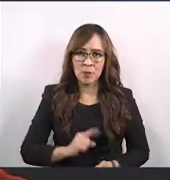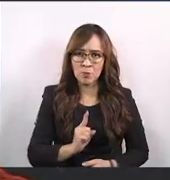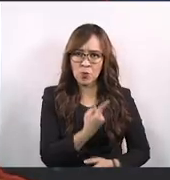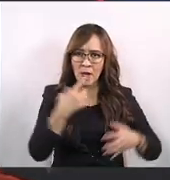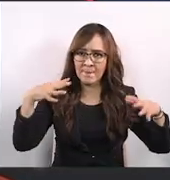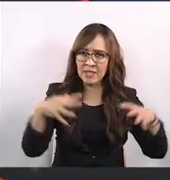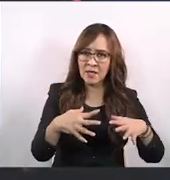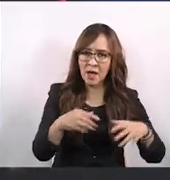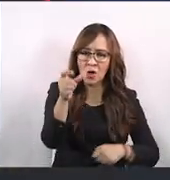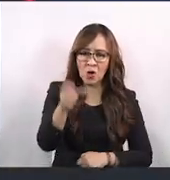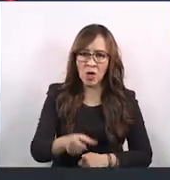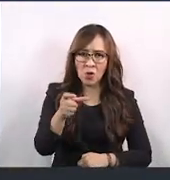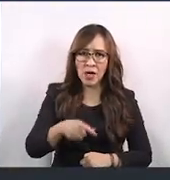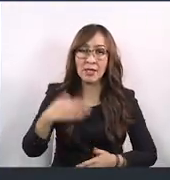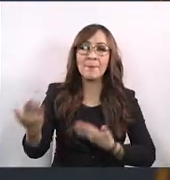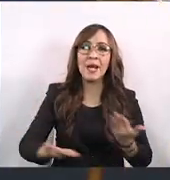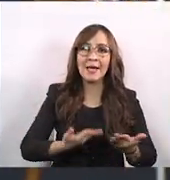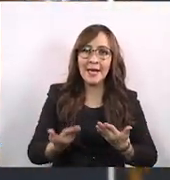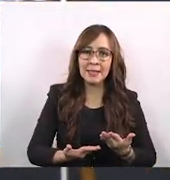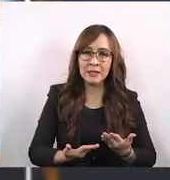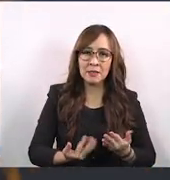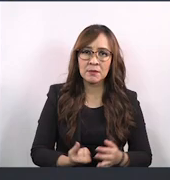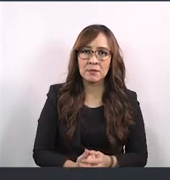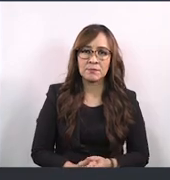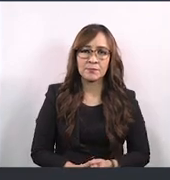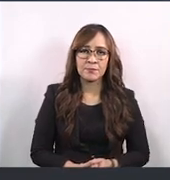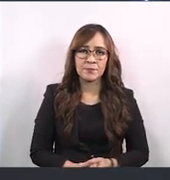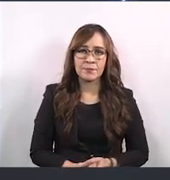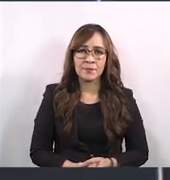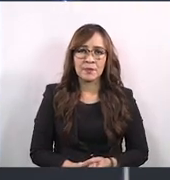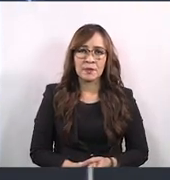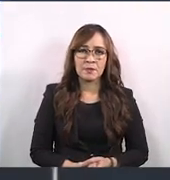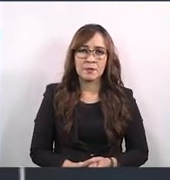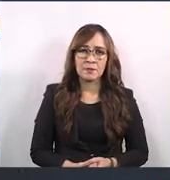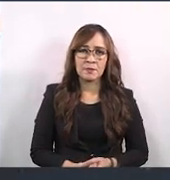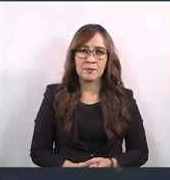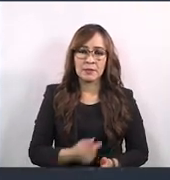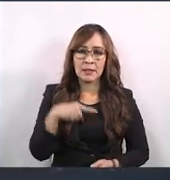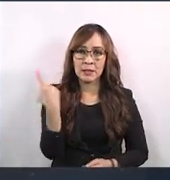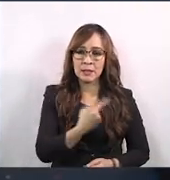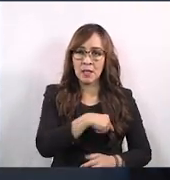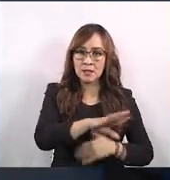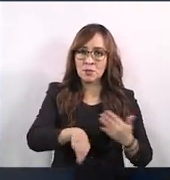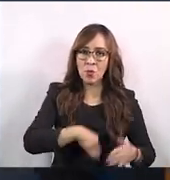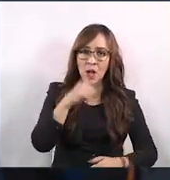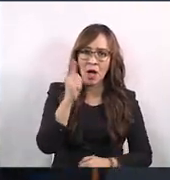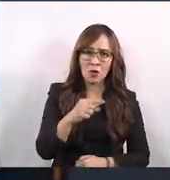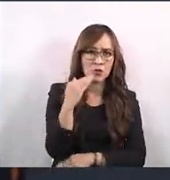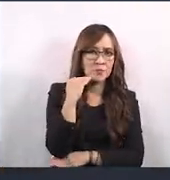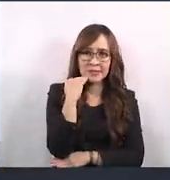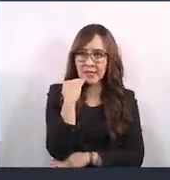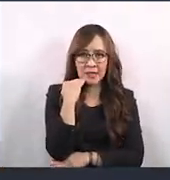ia bahkan mulai menyerang orang-orang yang pelayanannya begitu diberkati kita Hai kartu kita semua Hai